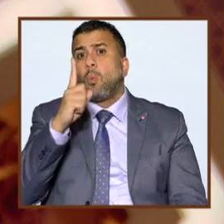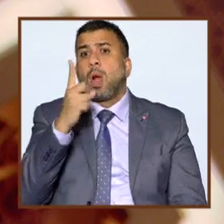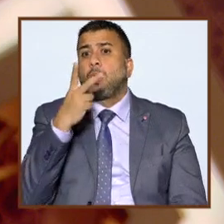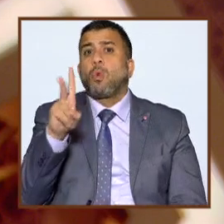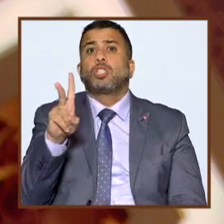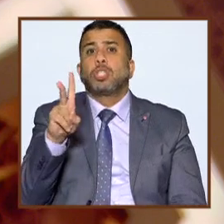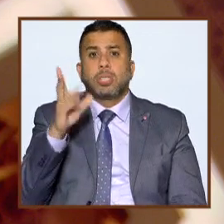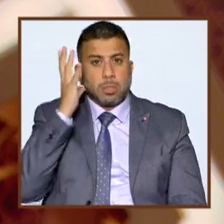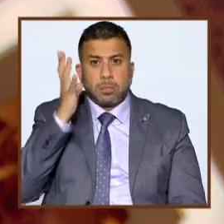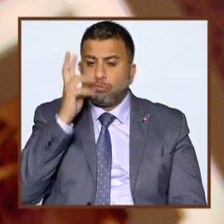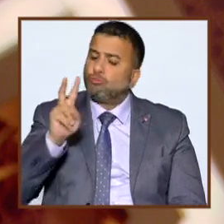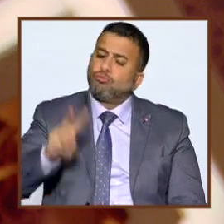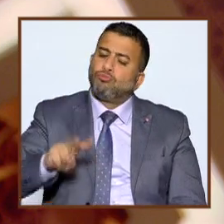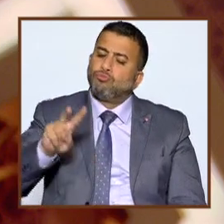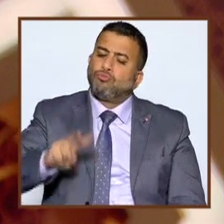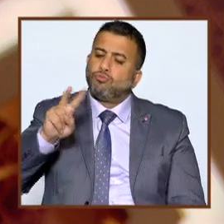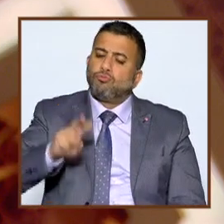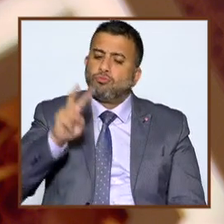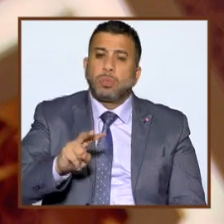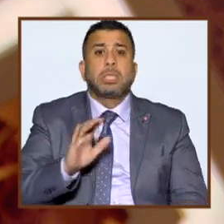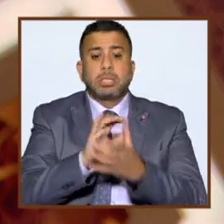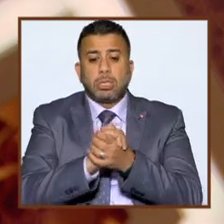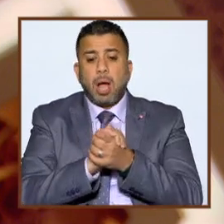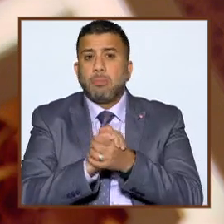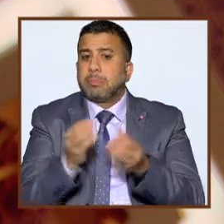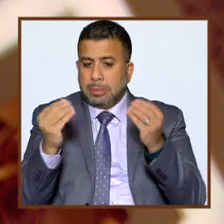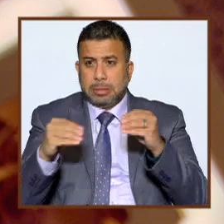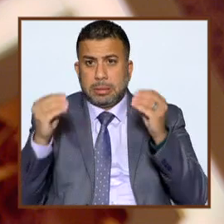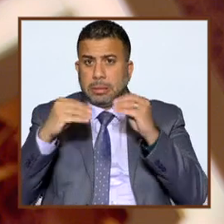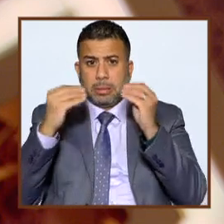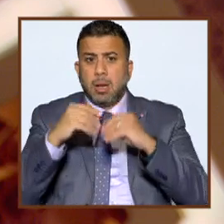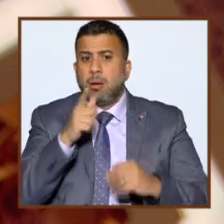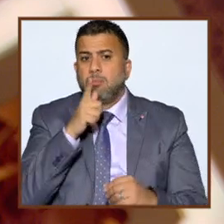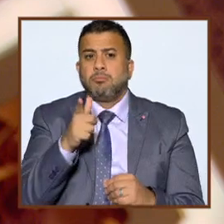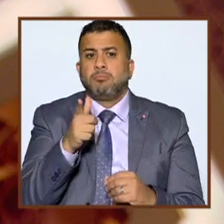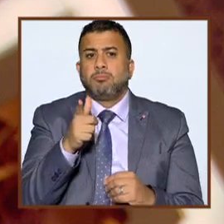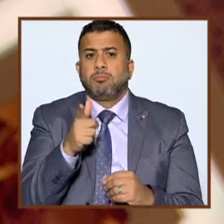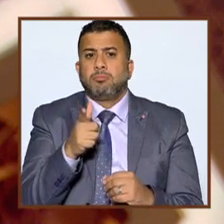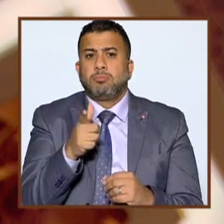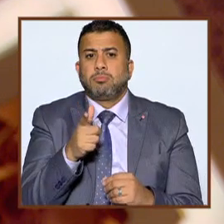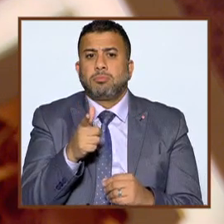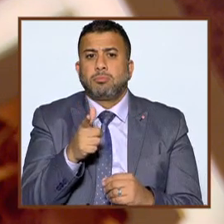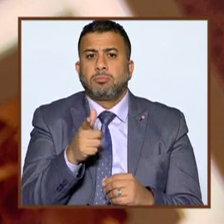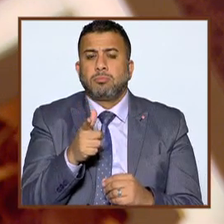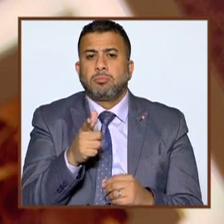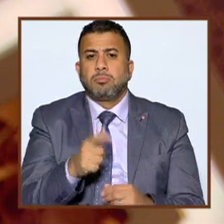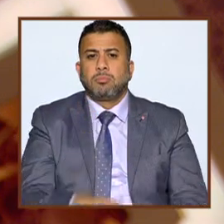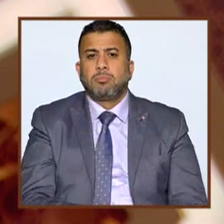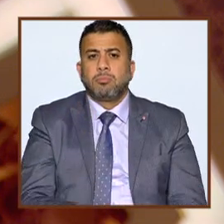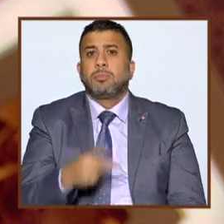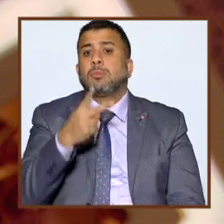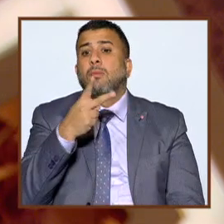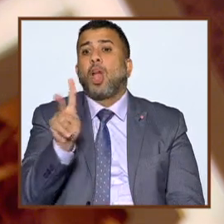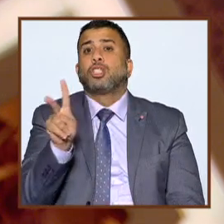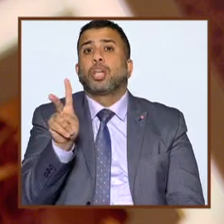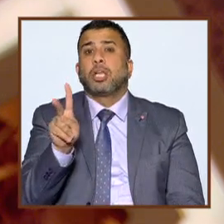21 ركعة. كذلك بعض الصحابة زادوا، ومنهم من زاد أكثر من 20